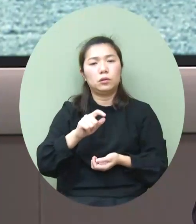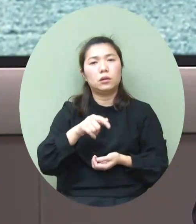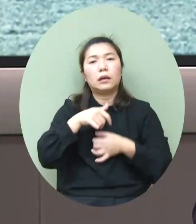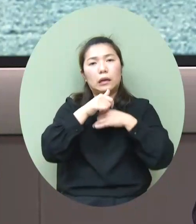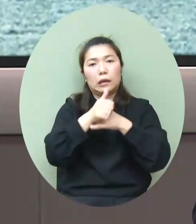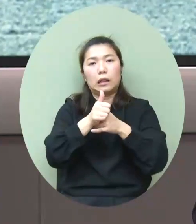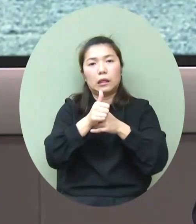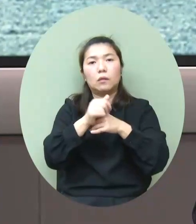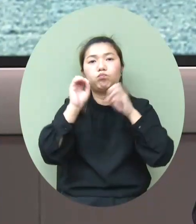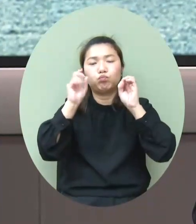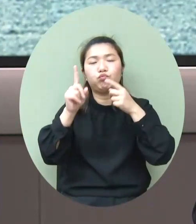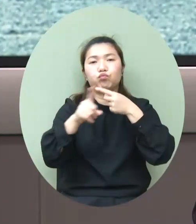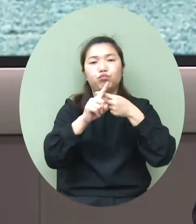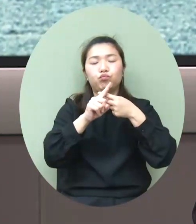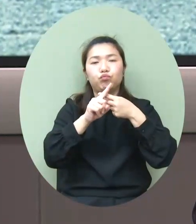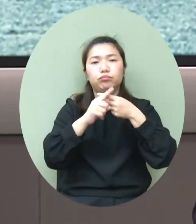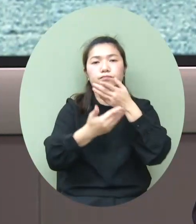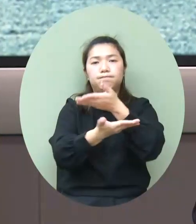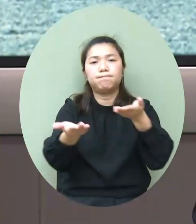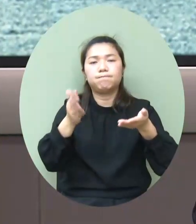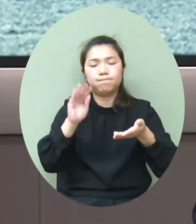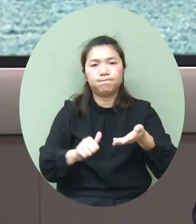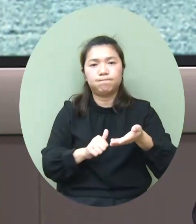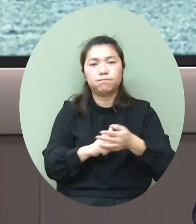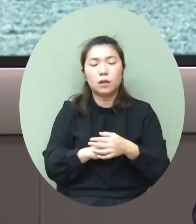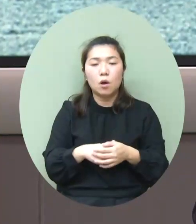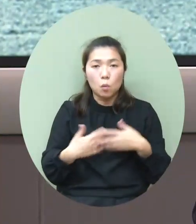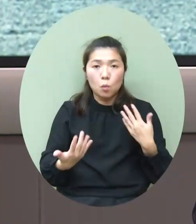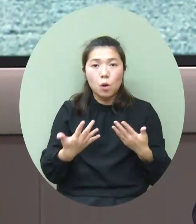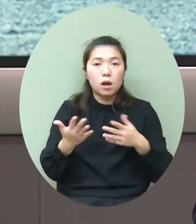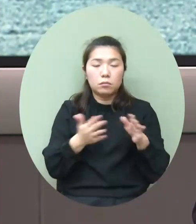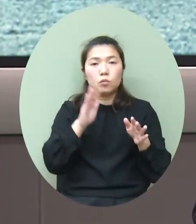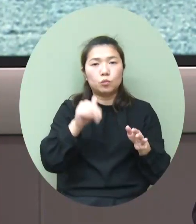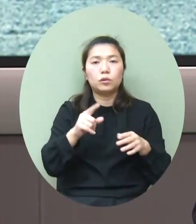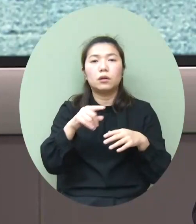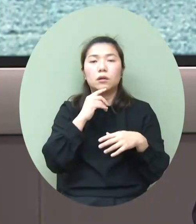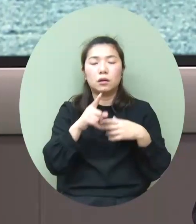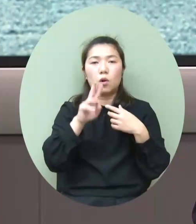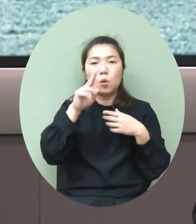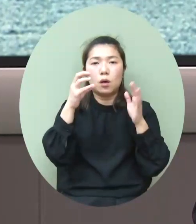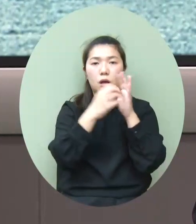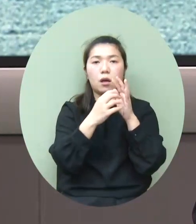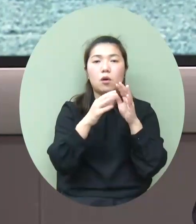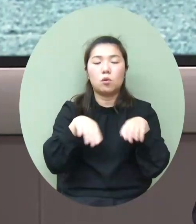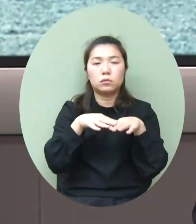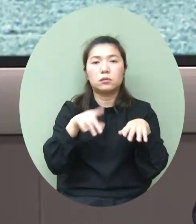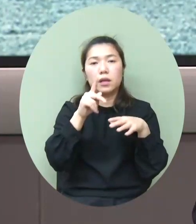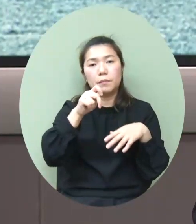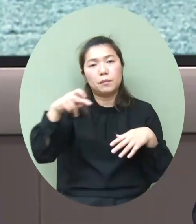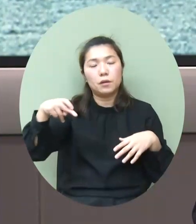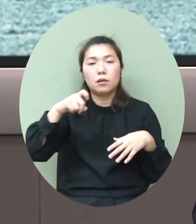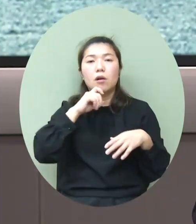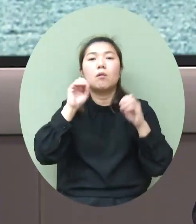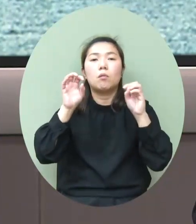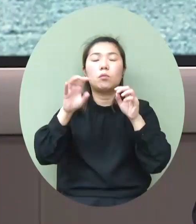的爆发，会发出强制检测公告，也会透过安心出行通知